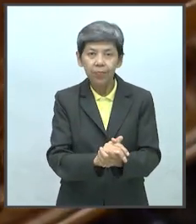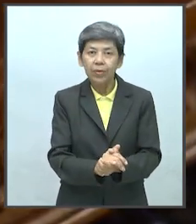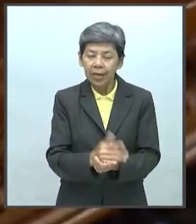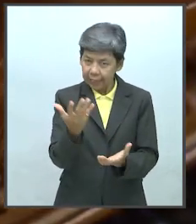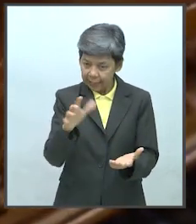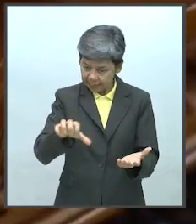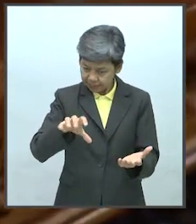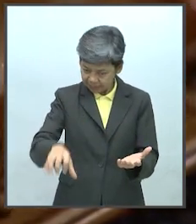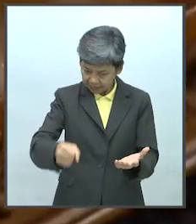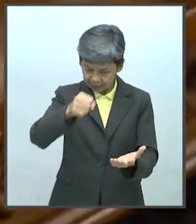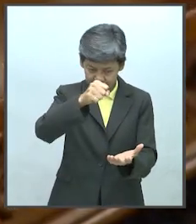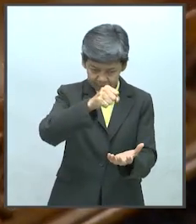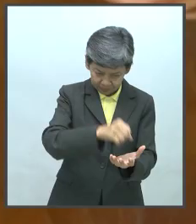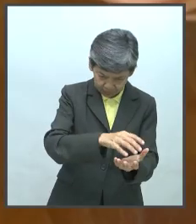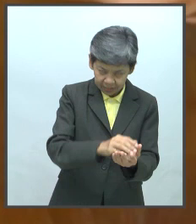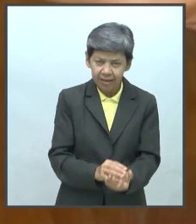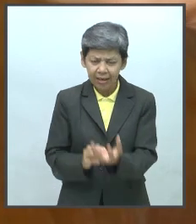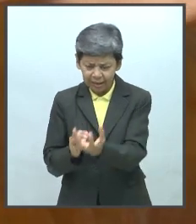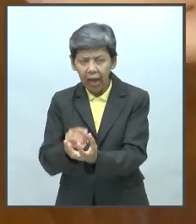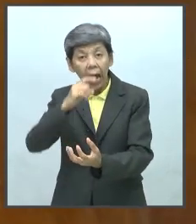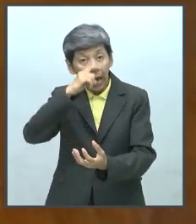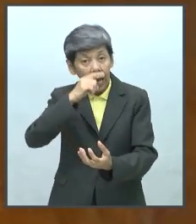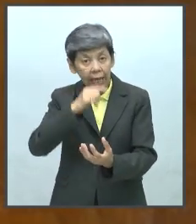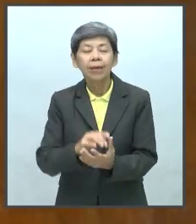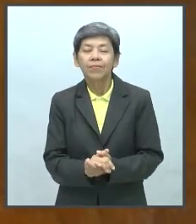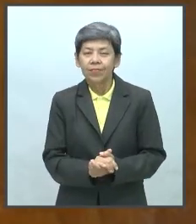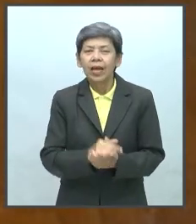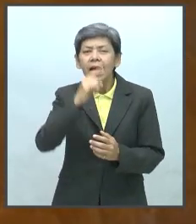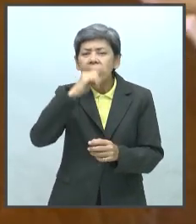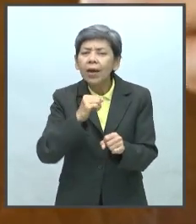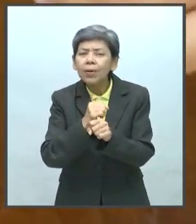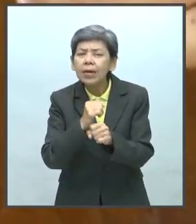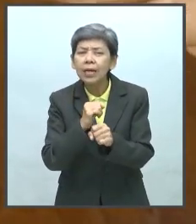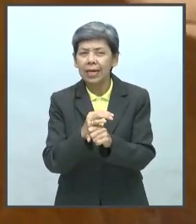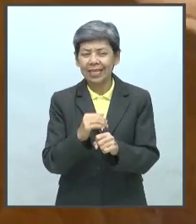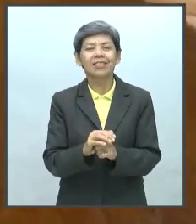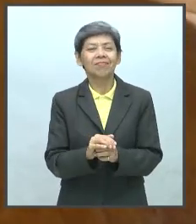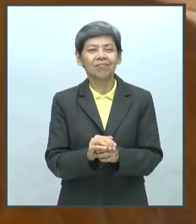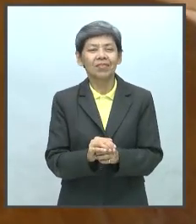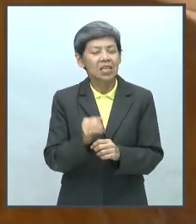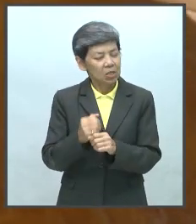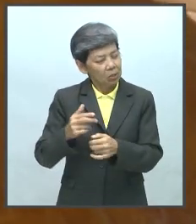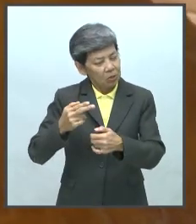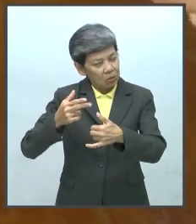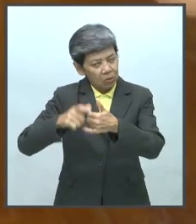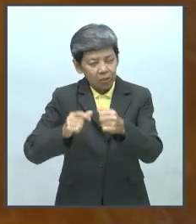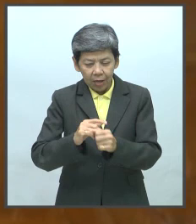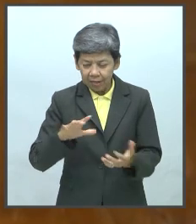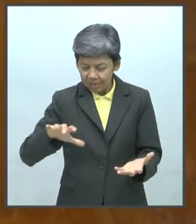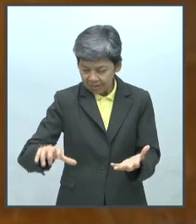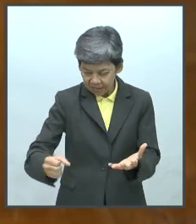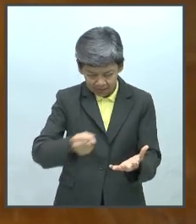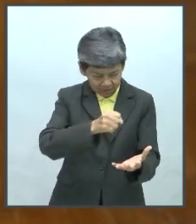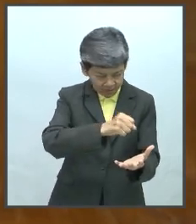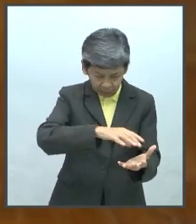ยิบมือนึงเป็น1กลาของทางไทยตัวนี้เราจะเรียกว่าที่บอกว่าเลขเป็นเสน่ห์ปลายจวักนะหรือรสมือเว